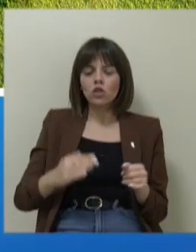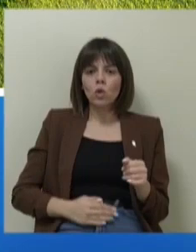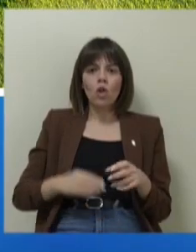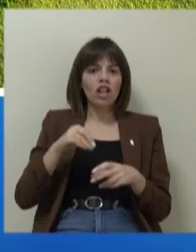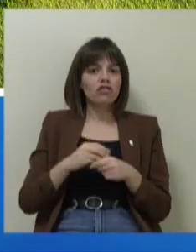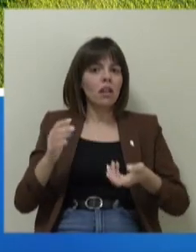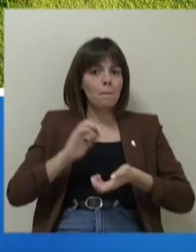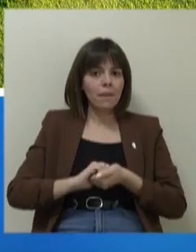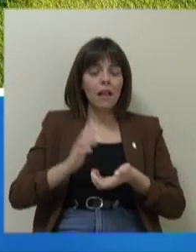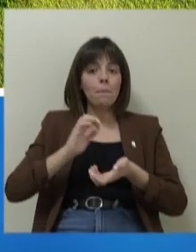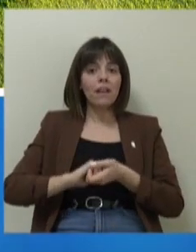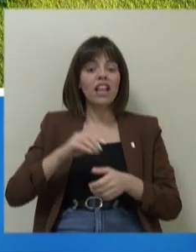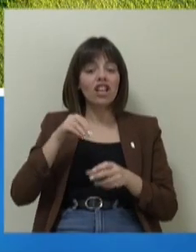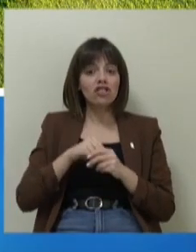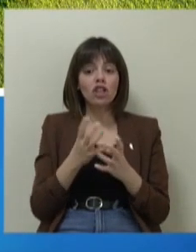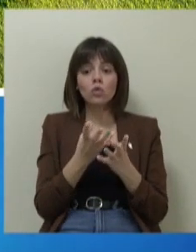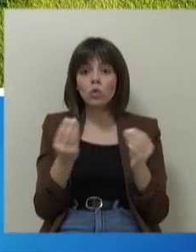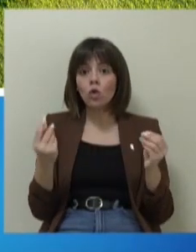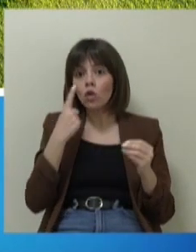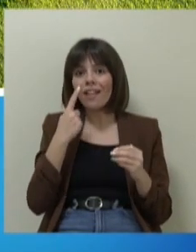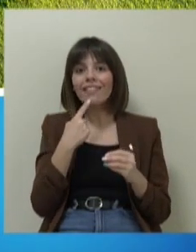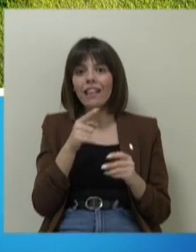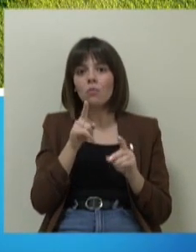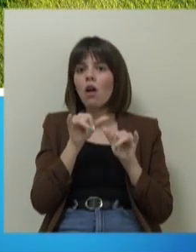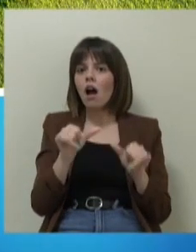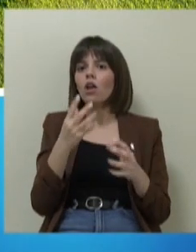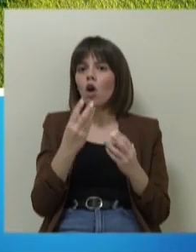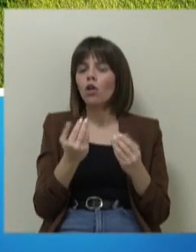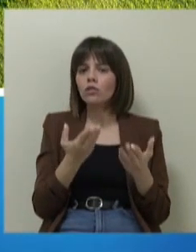birlik, birlik içinde çokluk dedikleri şey tam da bu olsa gerek.